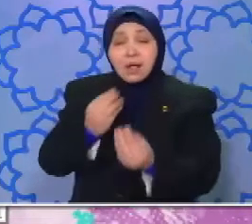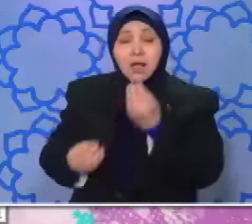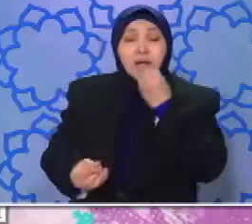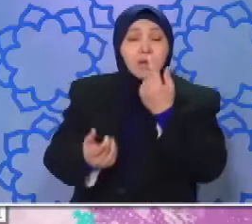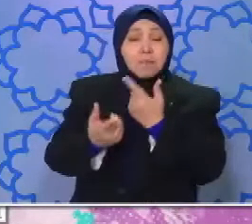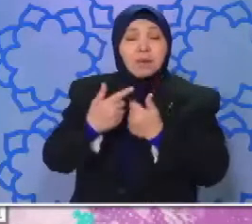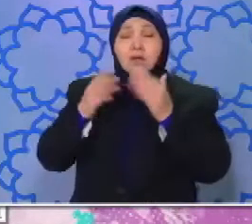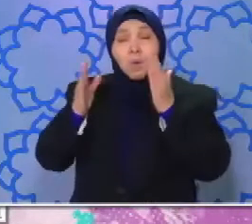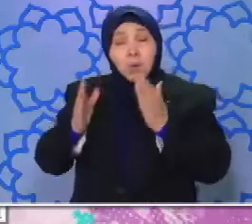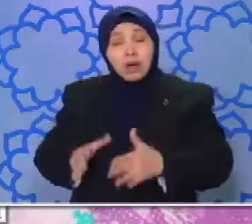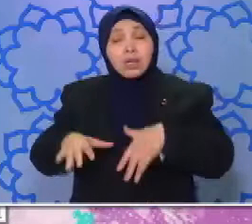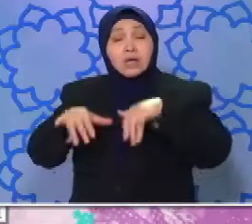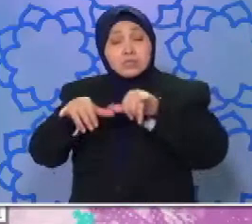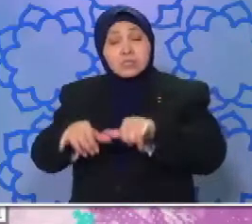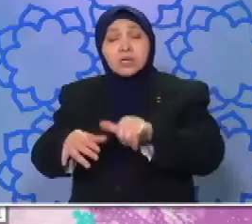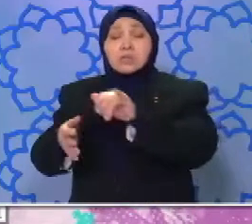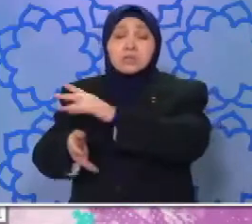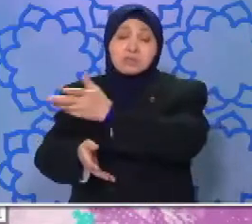أهل قرية